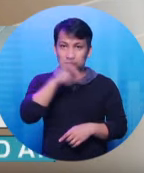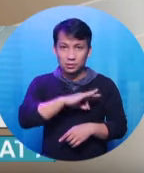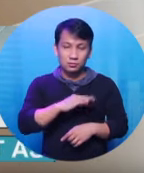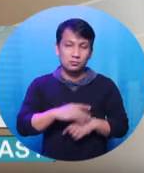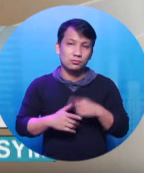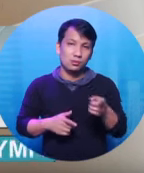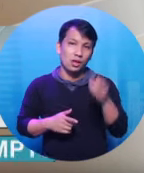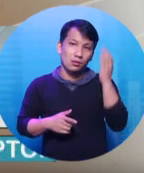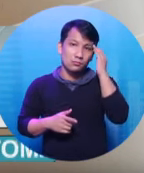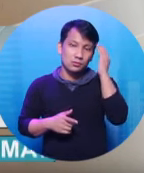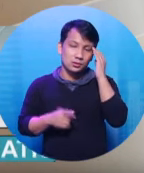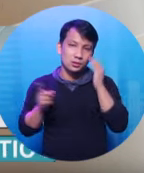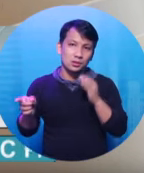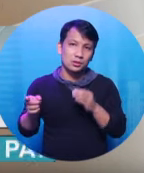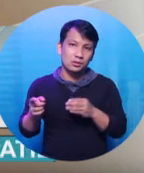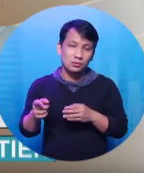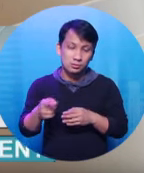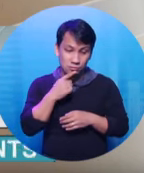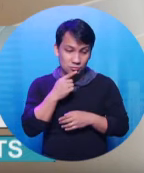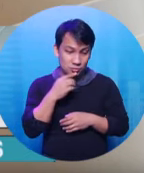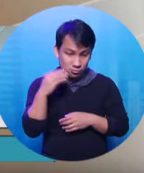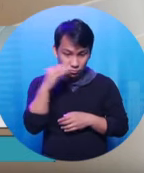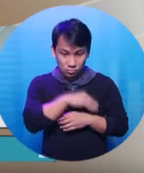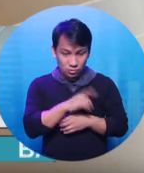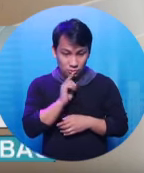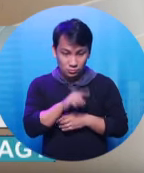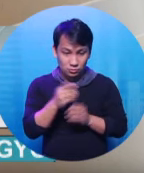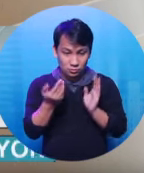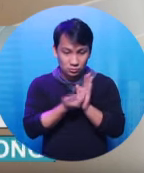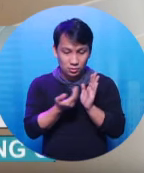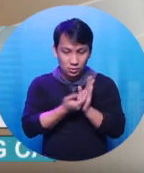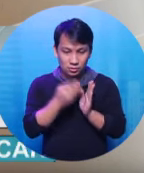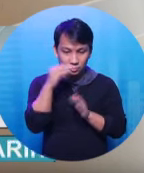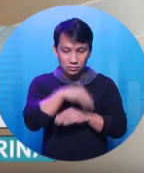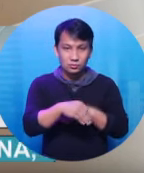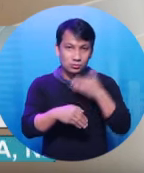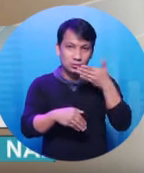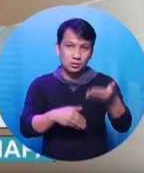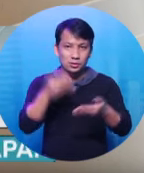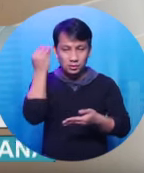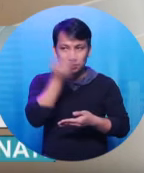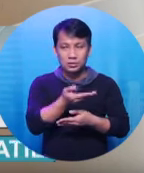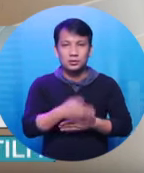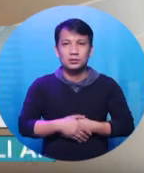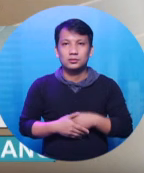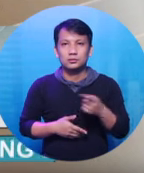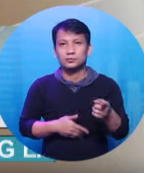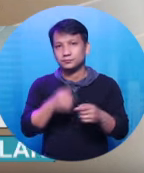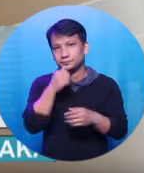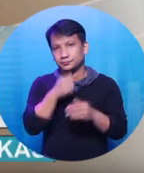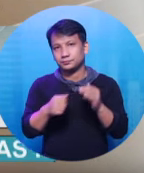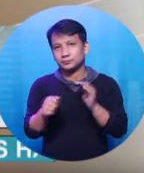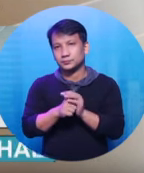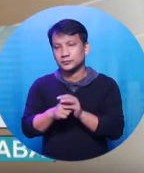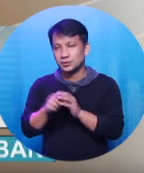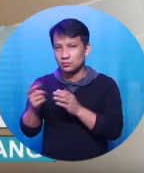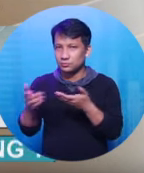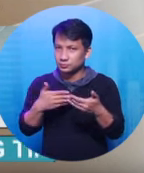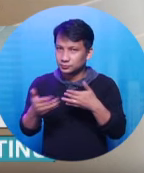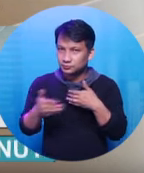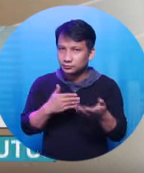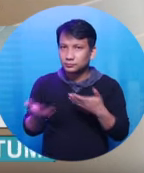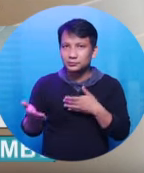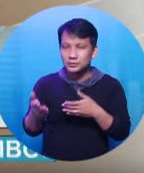mali. Kumbaga kung alam kong kasinungalingan ang aking sinasabi at sinabi ko pa rin to para ikaw ay taktan, either you or your